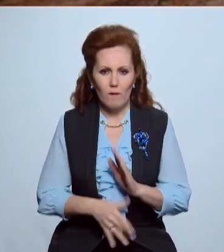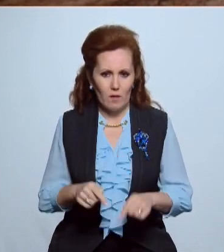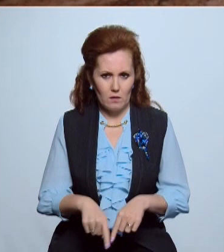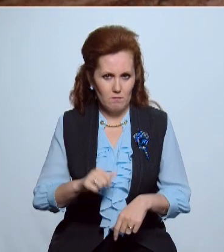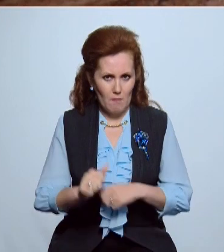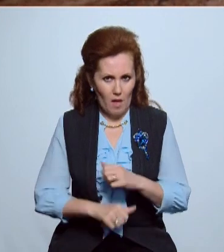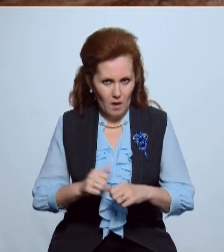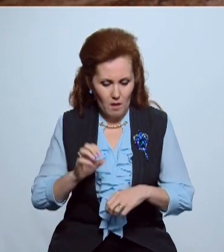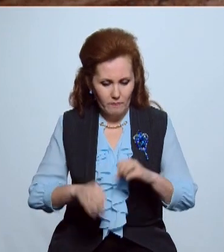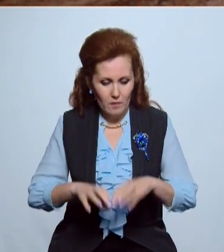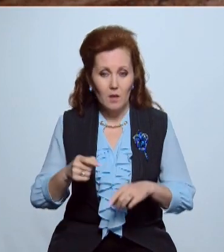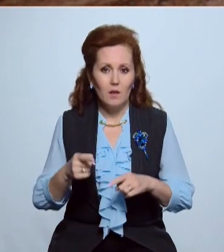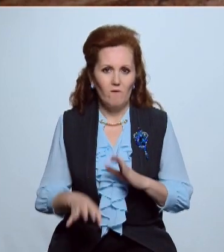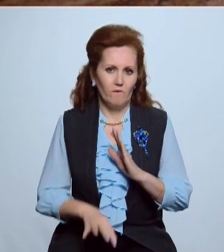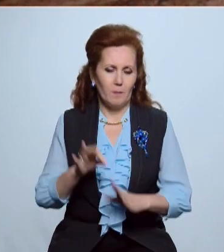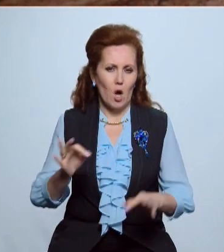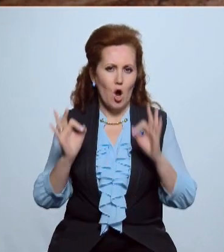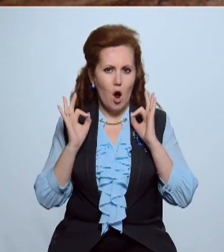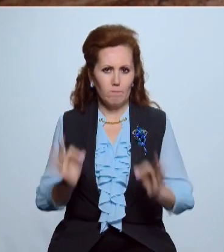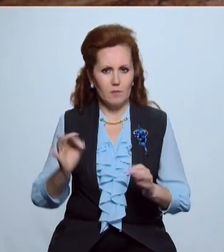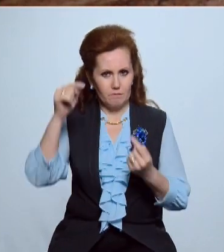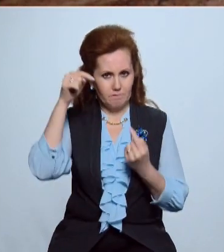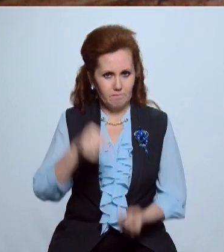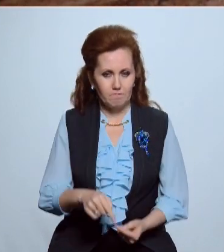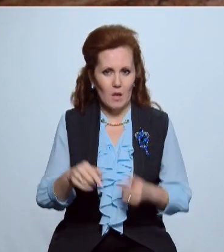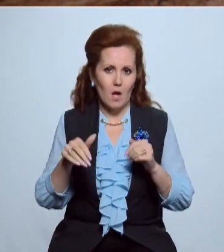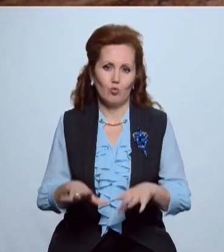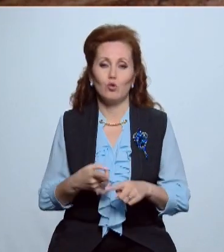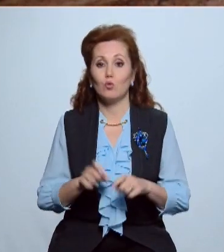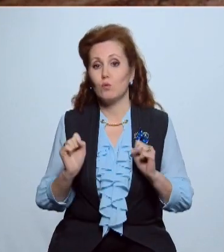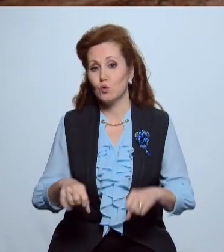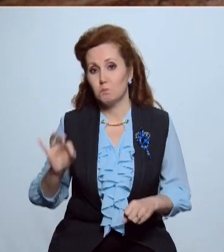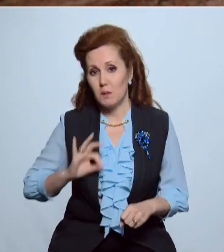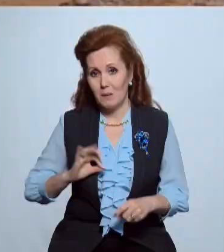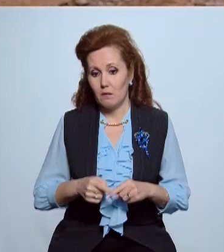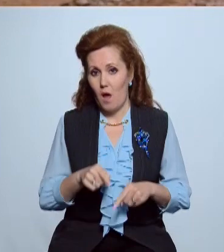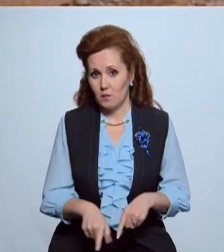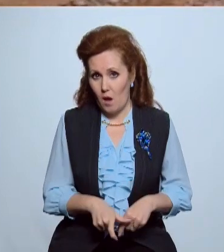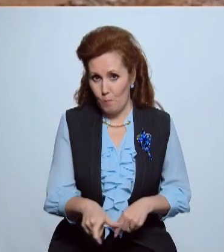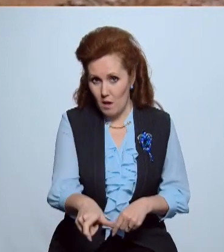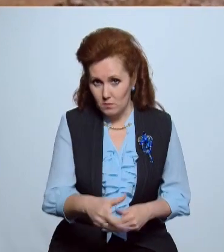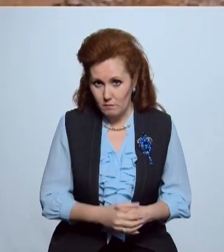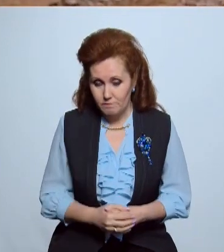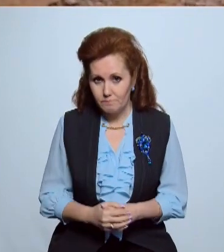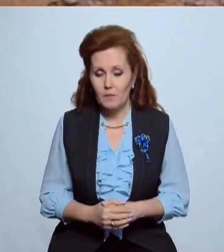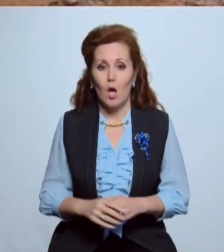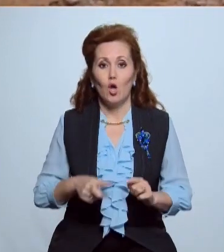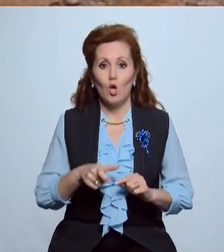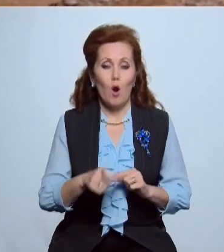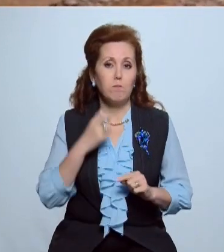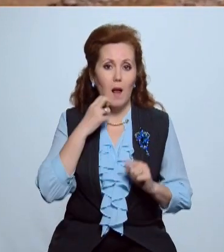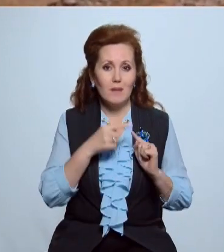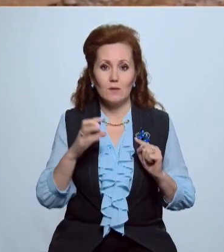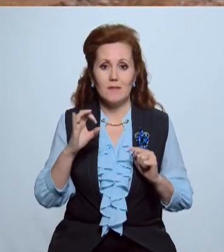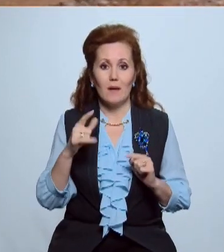материалов и выбрать оптимальные конструктивные решения, которые могут быть применены для данного конкретного объекта. Дорога Балезино-Сергино – объект